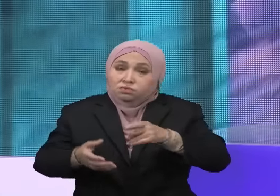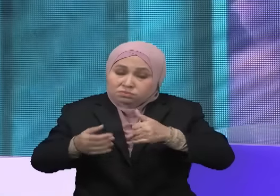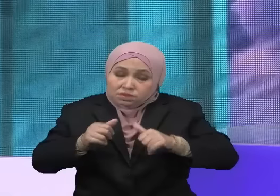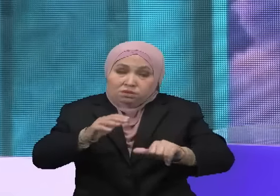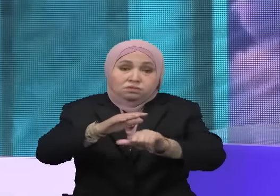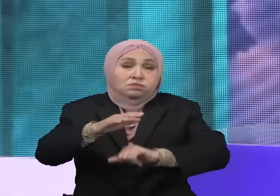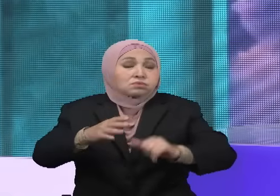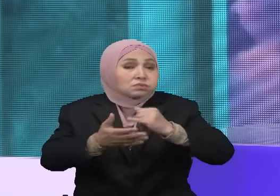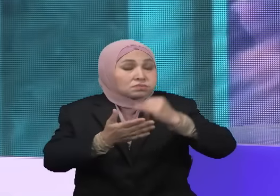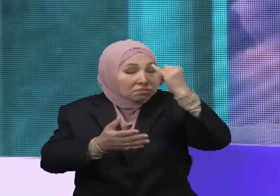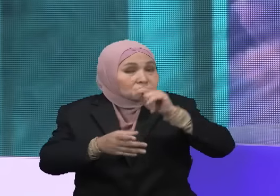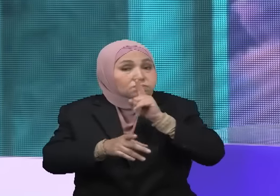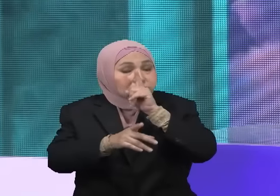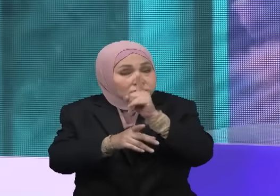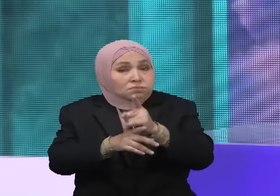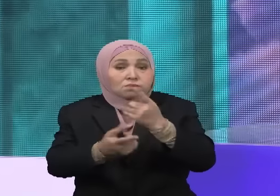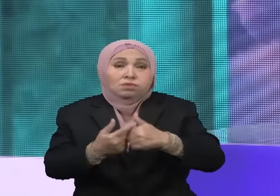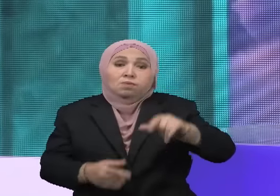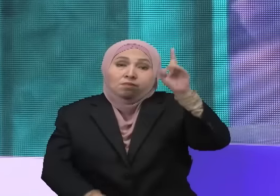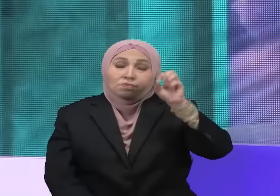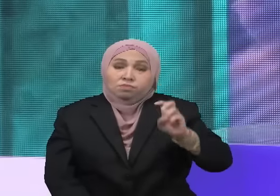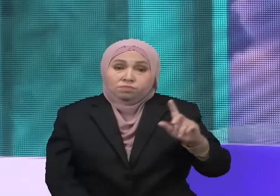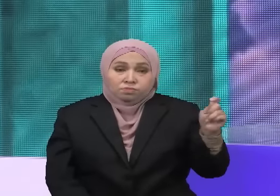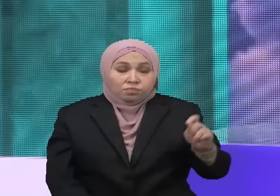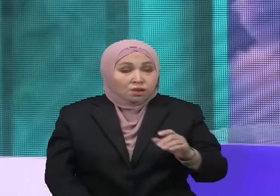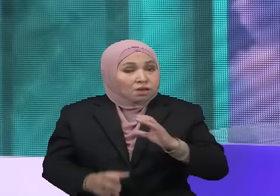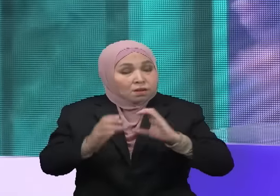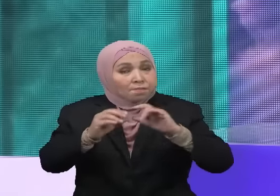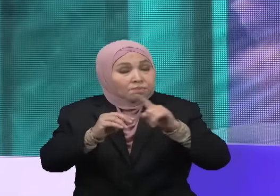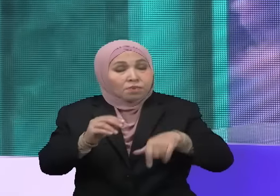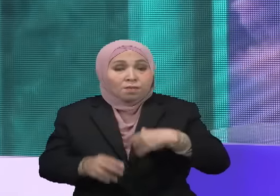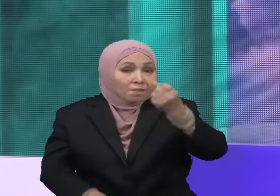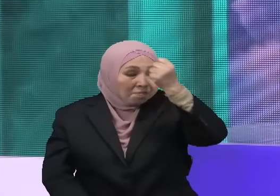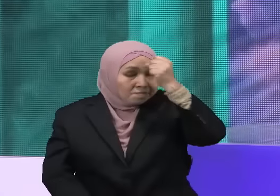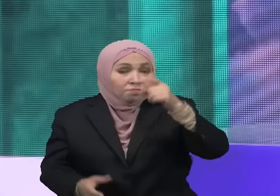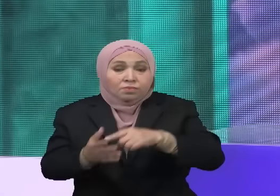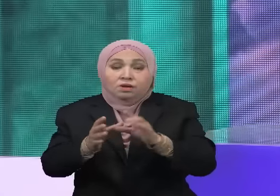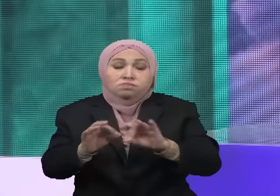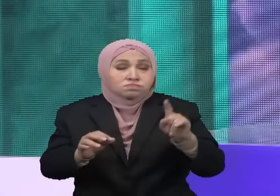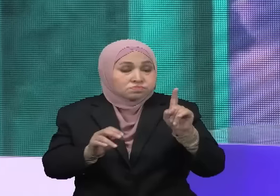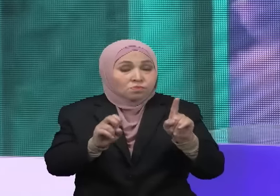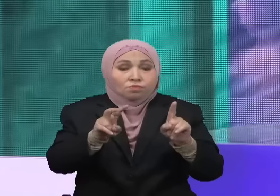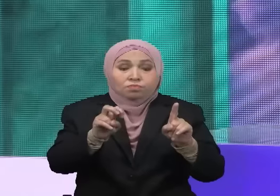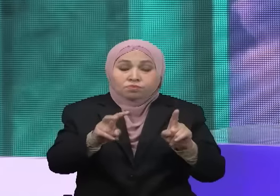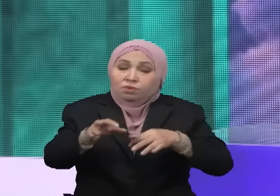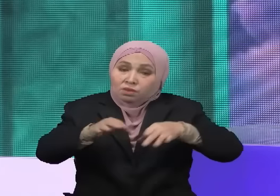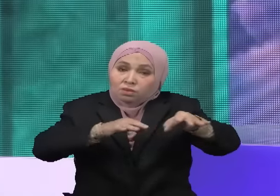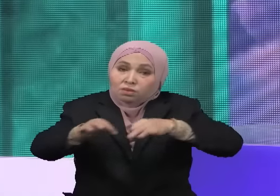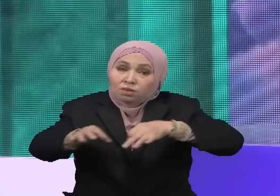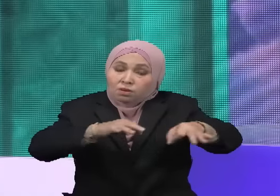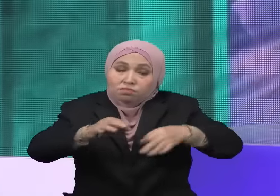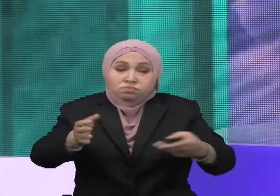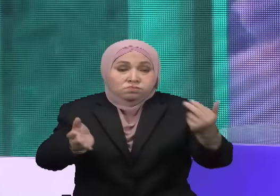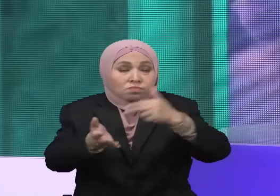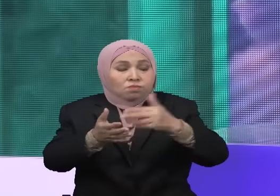kepada ilmu yang benar daripada Allah Subhanahu Wa Taala. Bercakap tentang jahil ini, ayat 112 menerangkan, mengulang